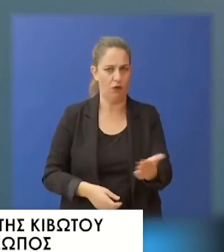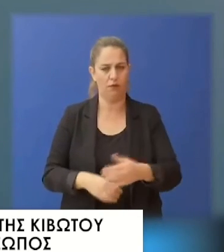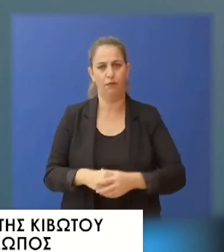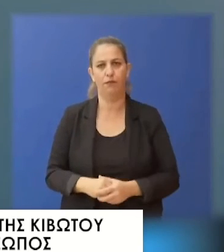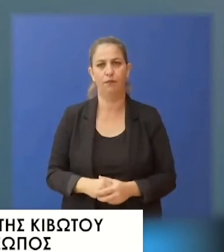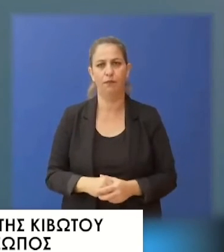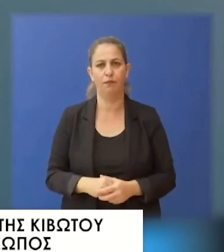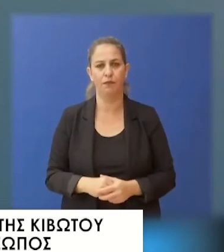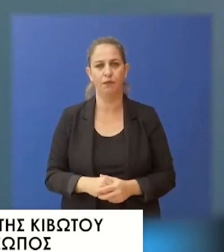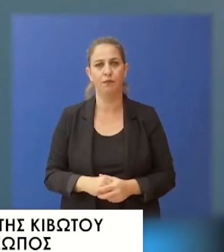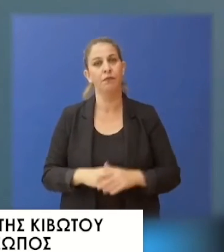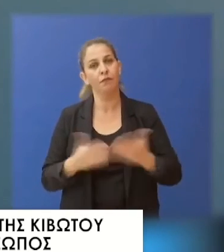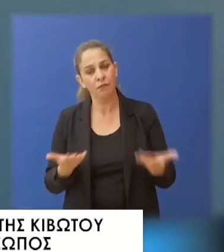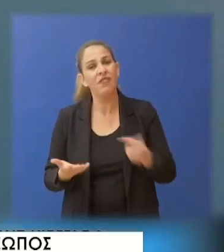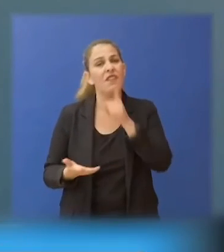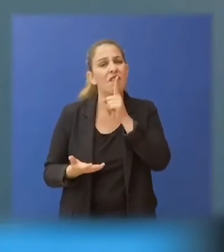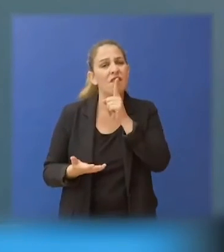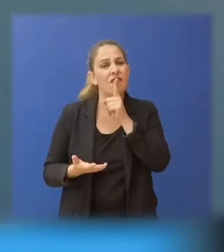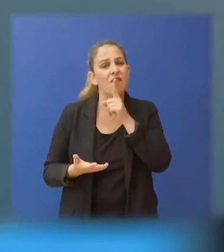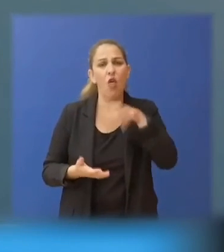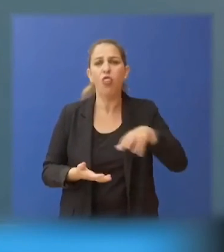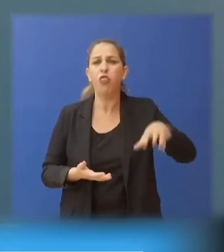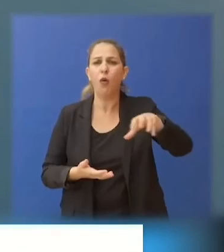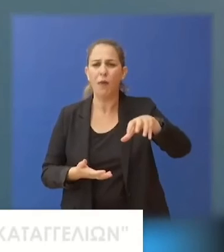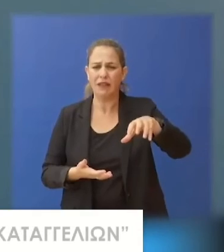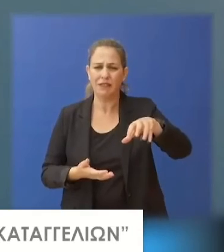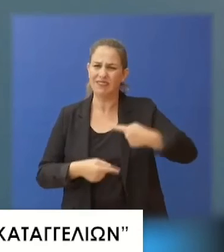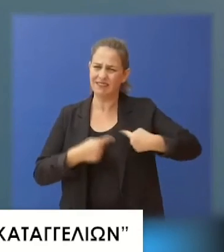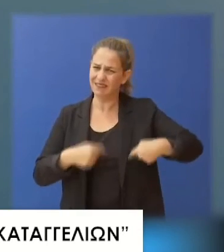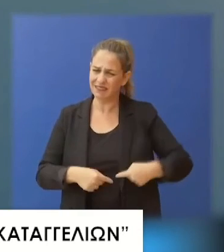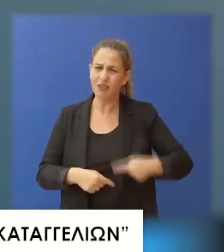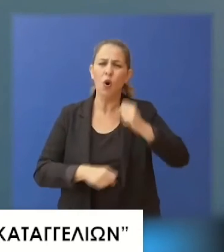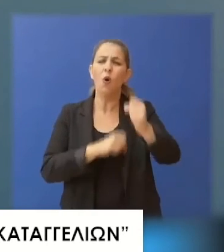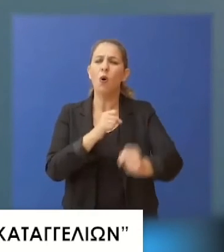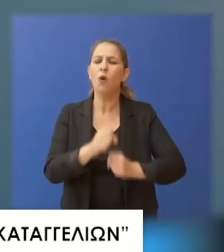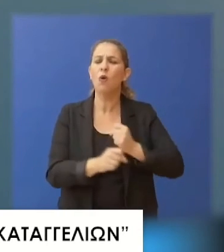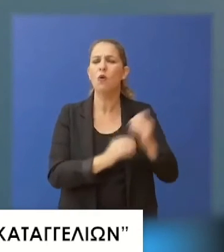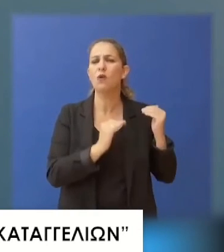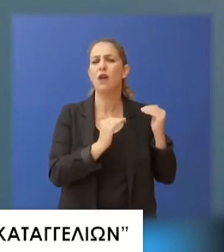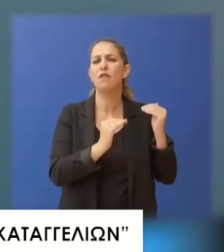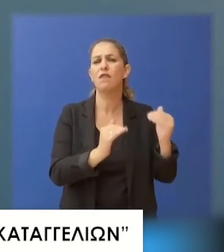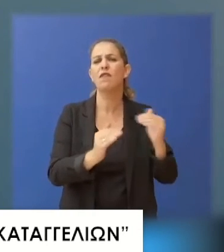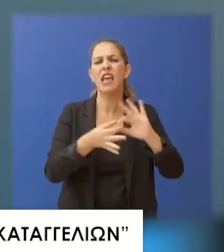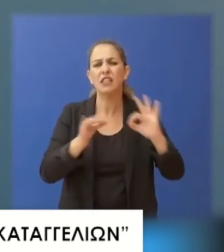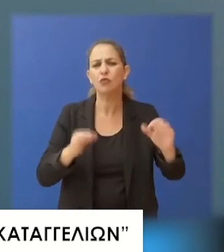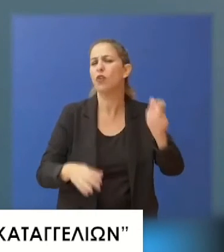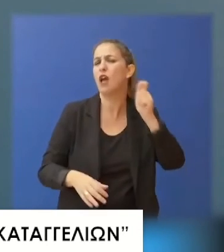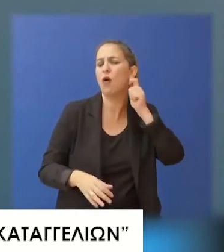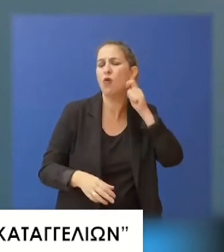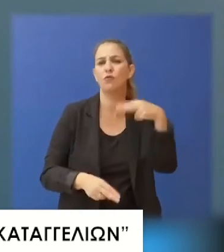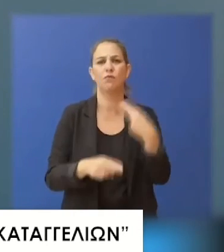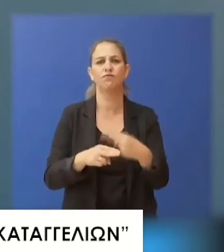διαχείριση. Πολλές από τις δομές αυτές έχουν μακροχρόνια ιστορία και έχουν προσφέρει πάρα πολλά στα νέα